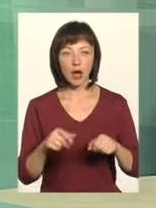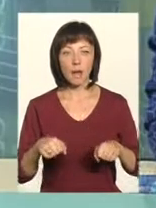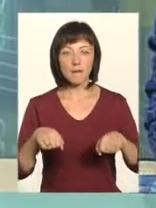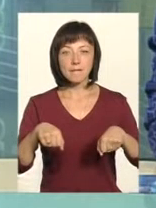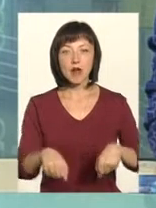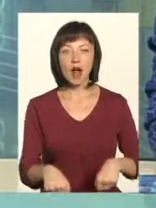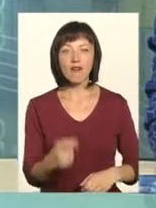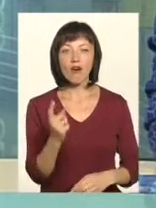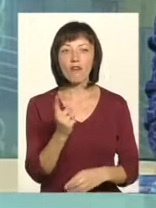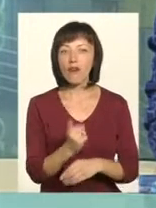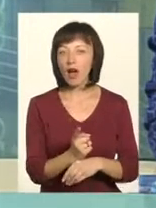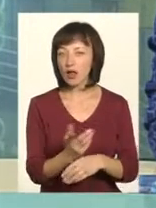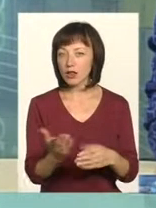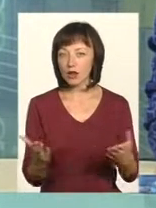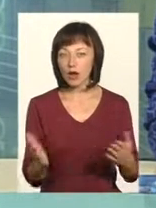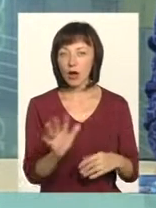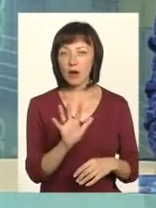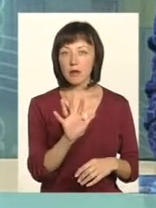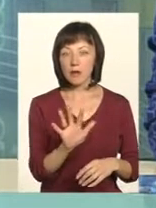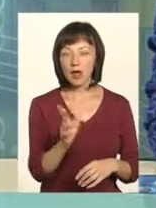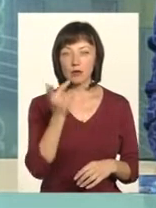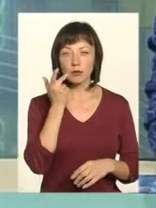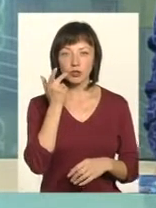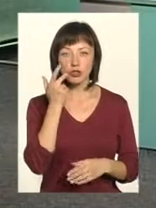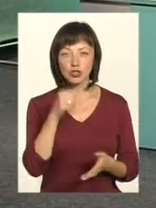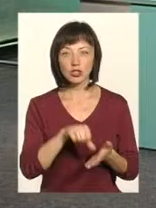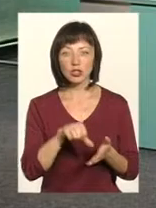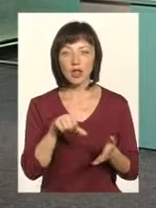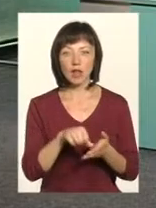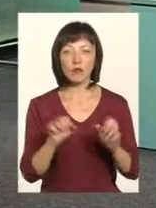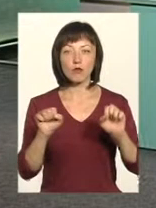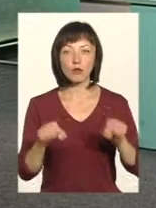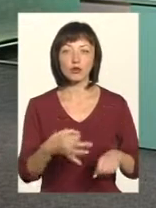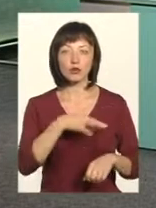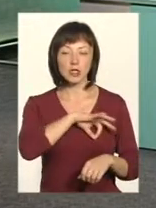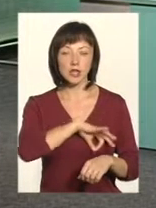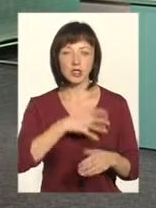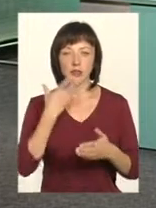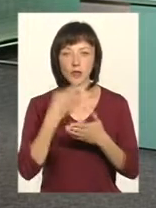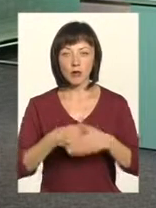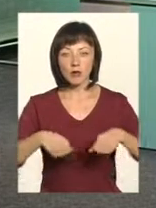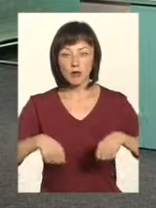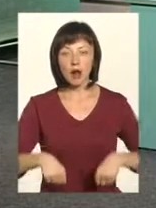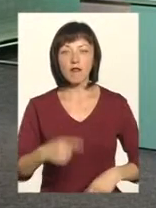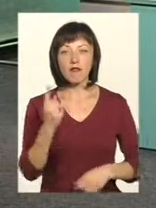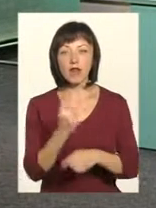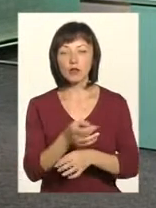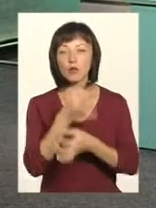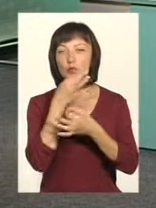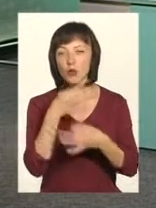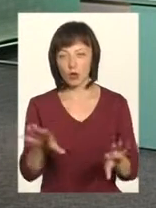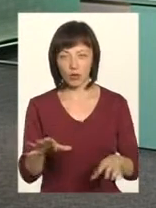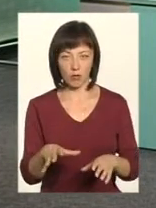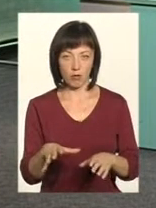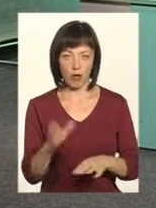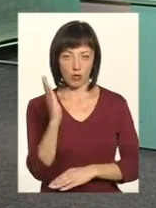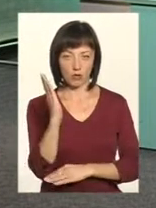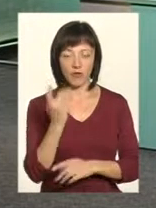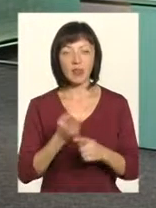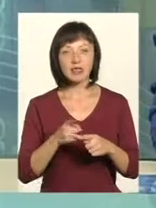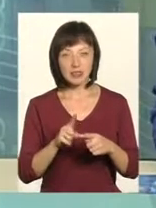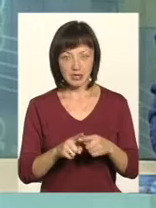вето, тобто 5 постійних членів Ради безпеки можуть скористатися своїм правом вето при будь-якому голосуванні. І це